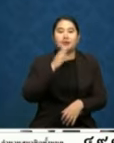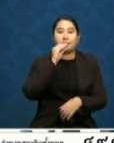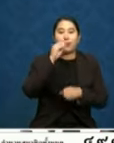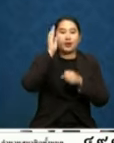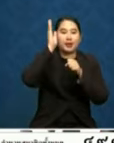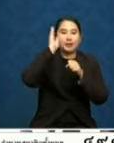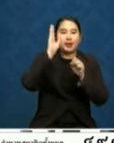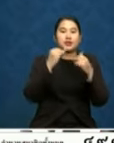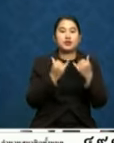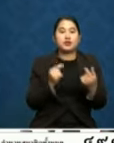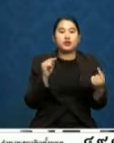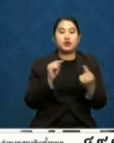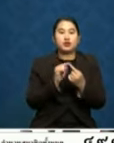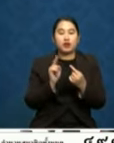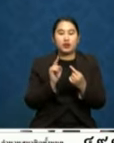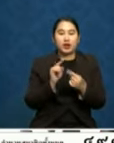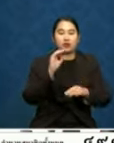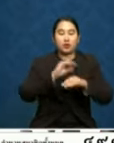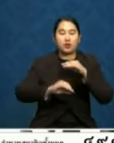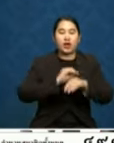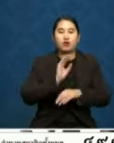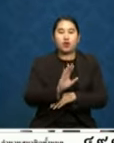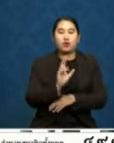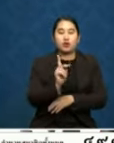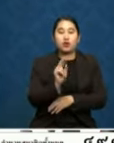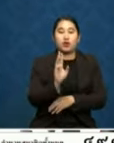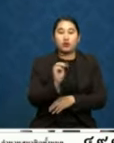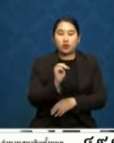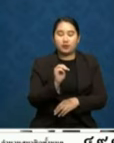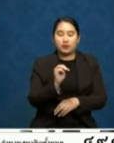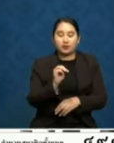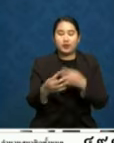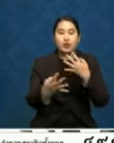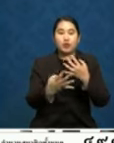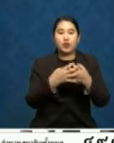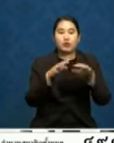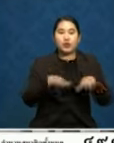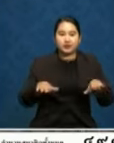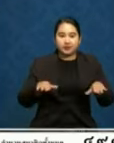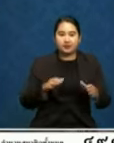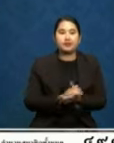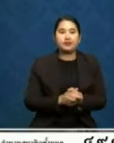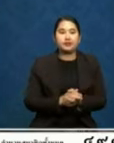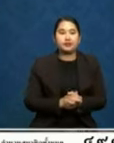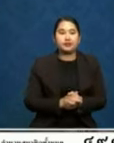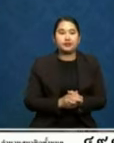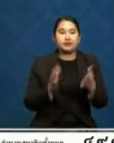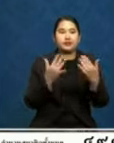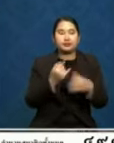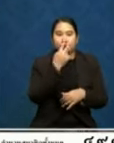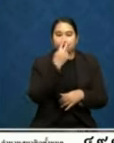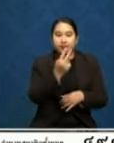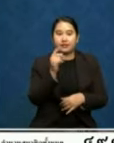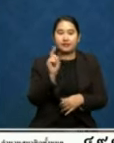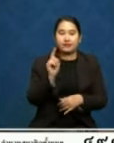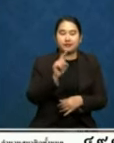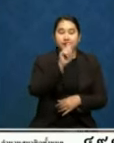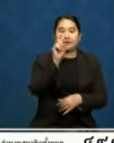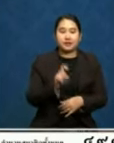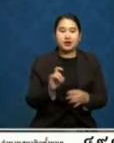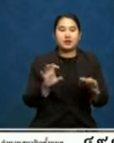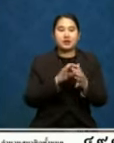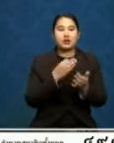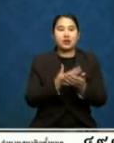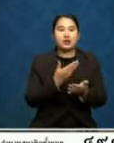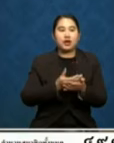ปรายในวันนี้ก็คือโครงการของกรมพินิจและคุ้มครองเด็กและเยาวชนค่ะดิฉันขอตั้งข้อสังเกตนะคะถึงงบ